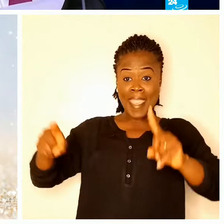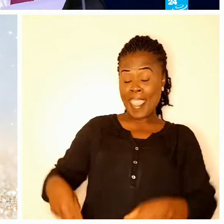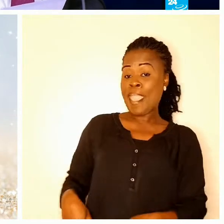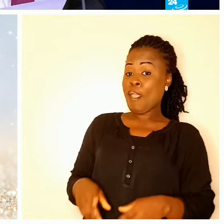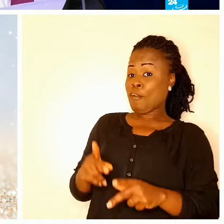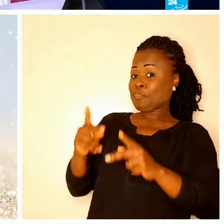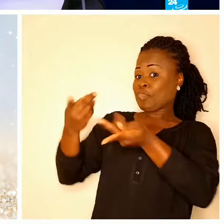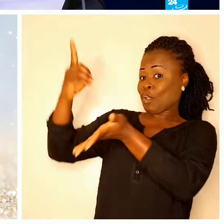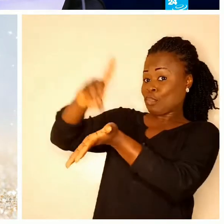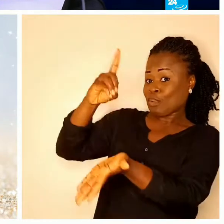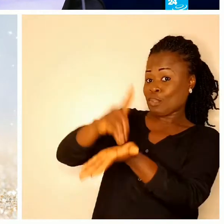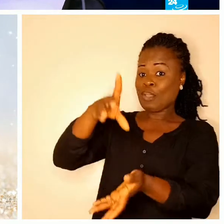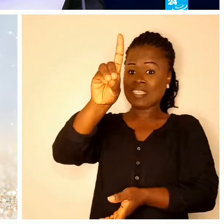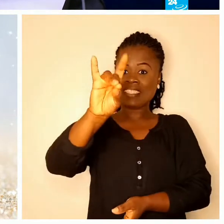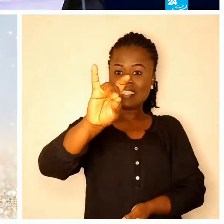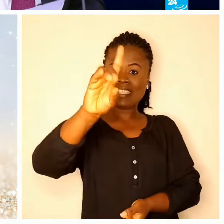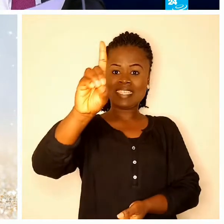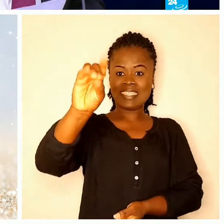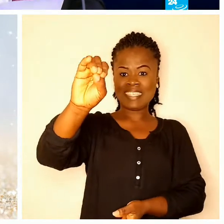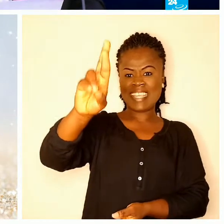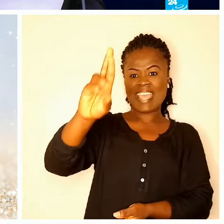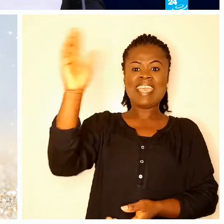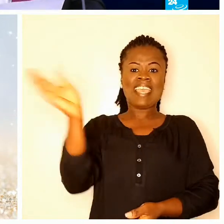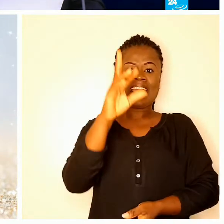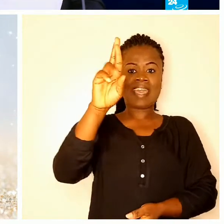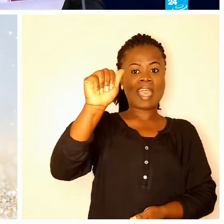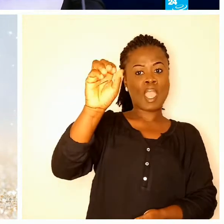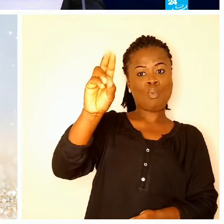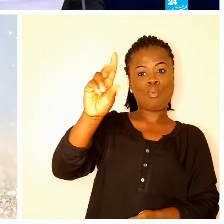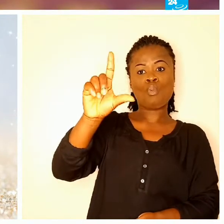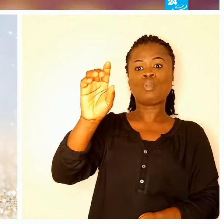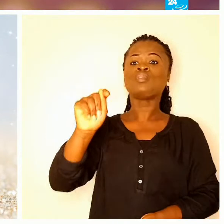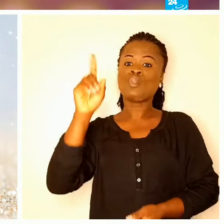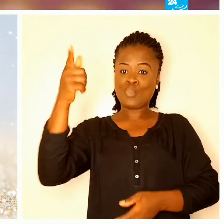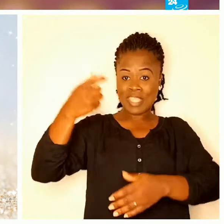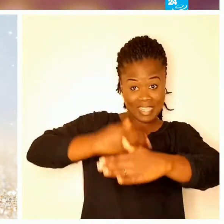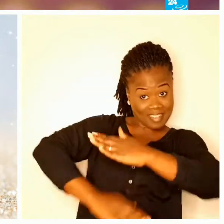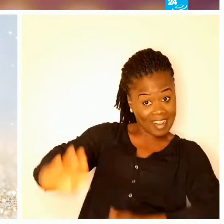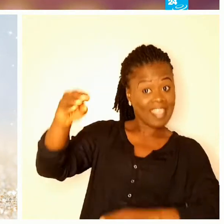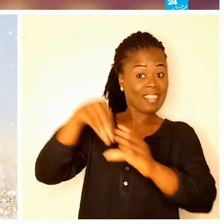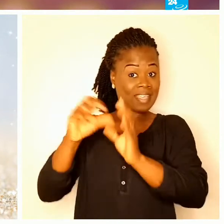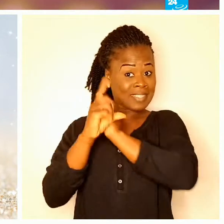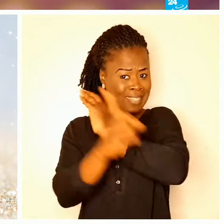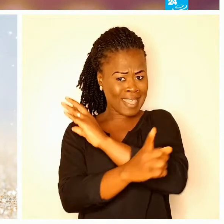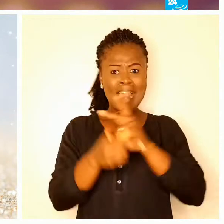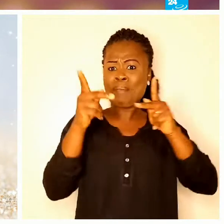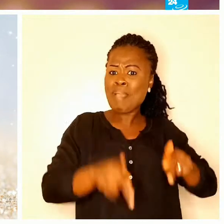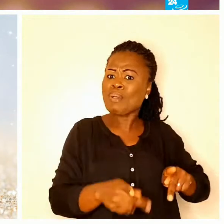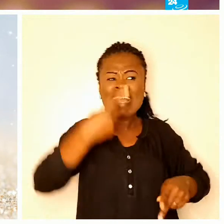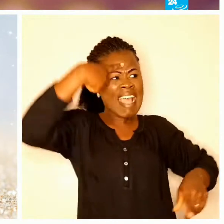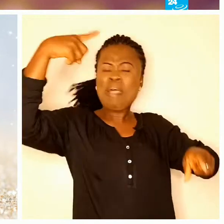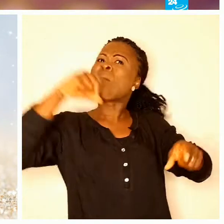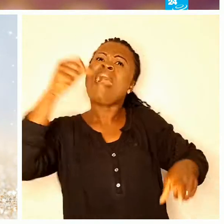C'est le professeur Didier Raoult. Certains l'accusent de manquer de rigueur scientifique. Absolument. Mais vous, dans les hôpitaux sénégalais, je crois